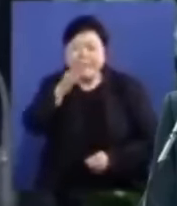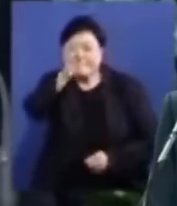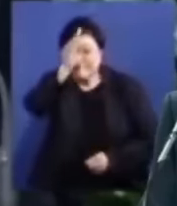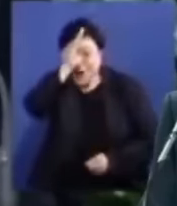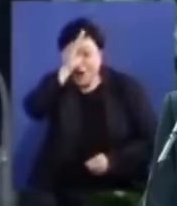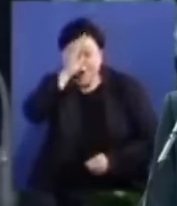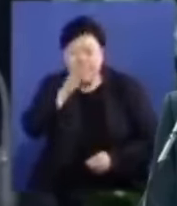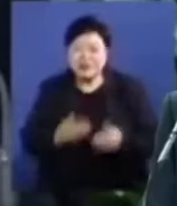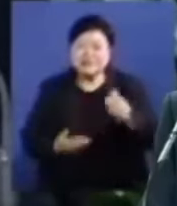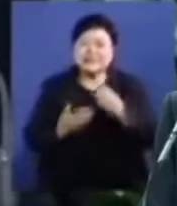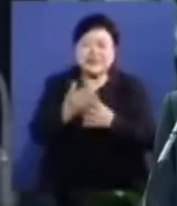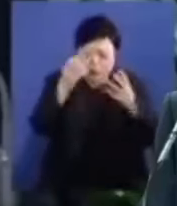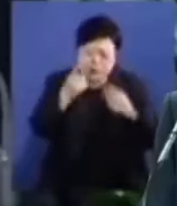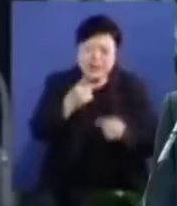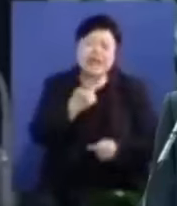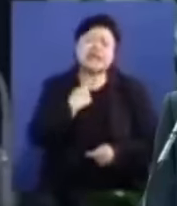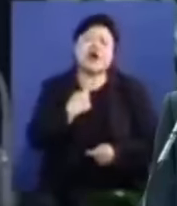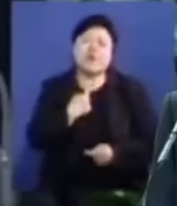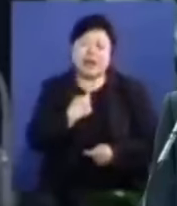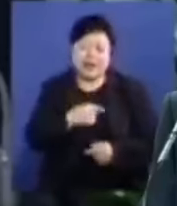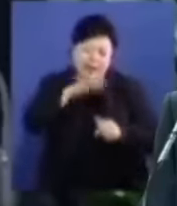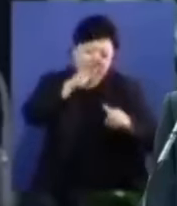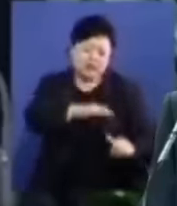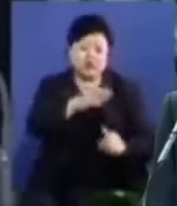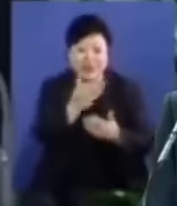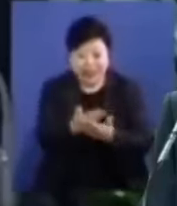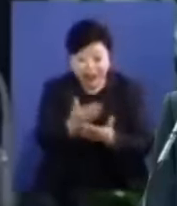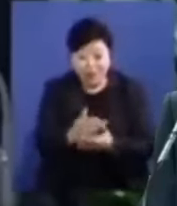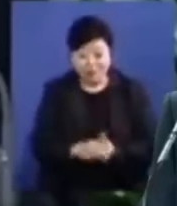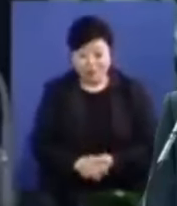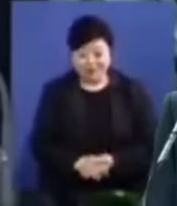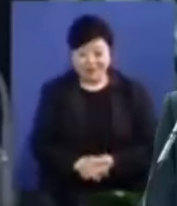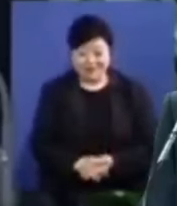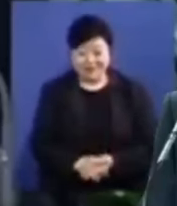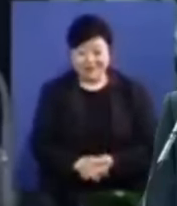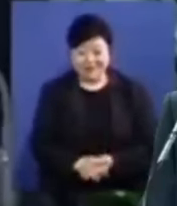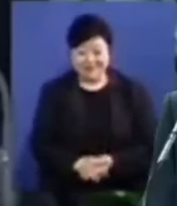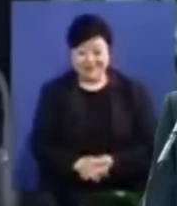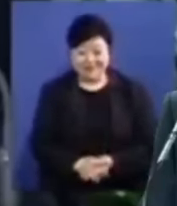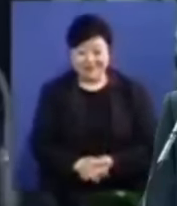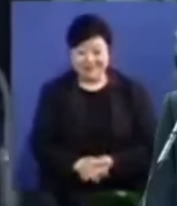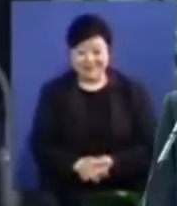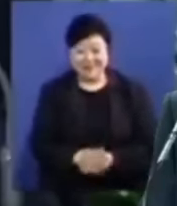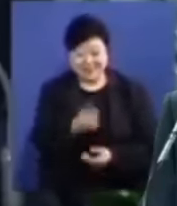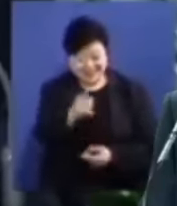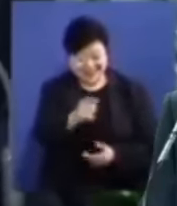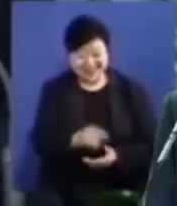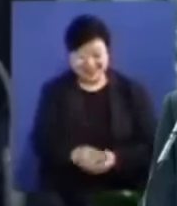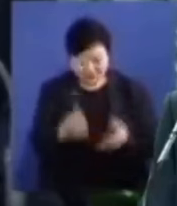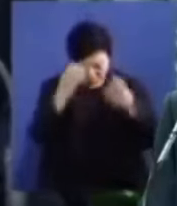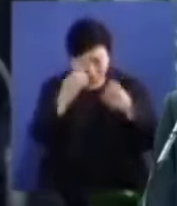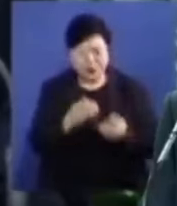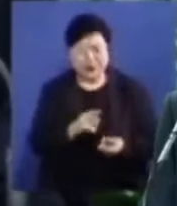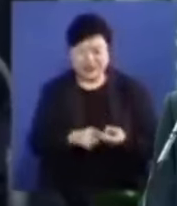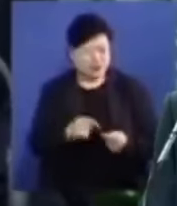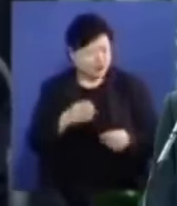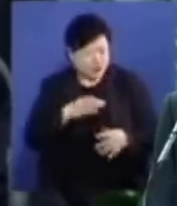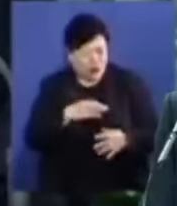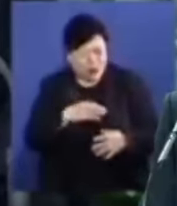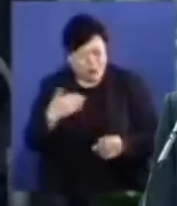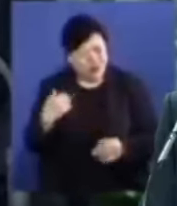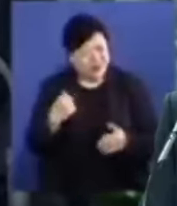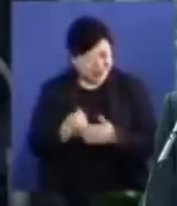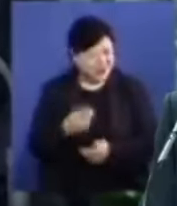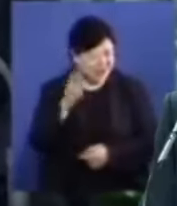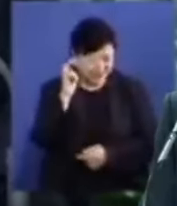만큼 병이 들어서 고생 좀 하게 해주십시오. 내가 그래서 그 사람이 말했습니다. 네가 고통이 얼마나 무서운지 몰라서